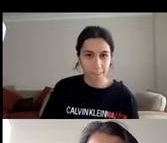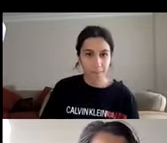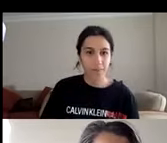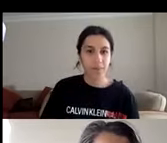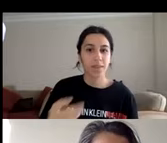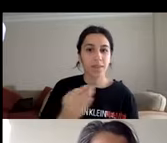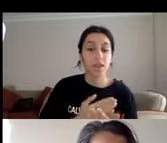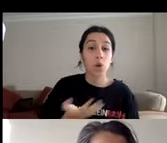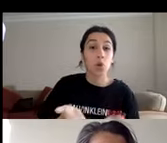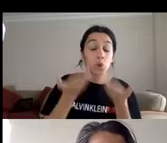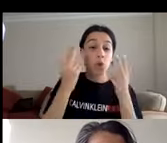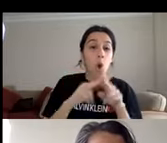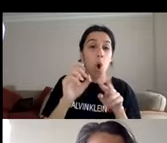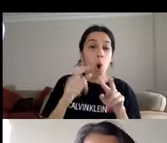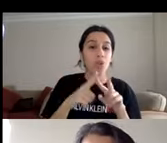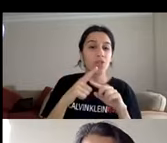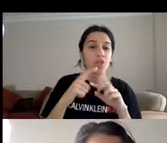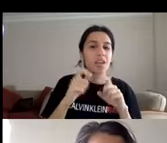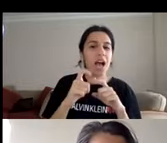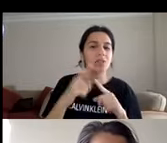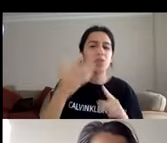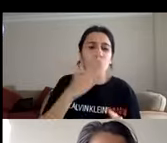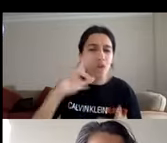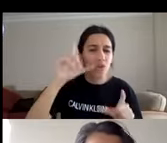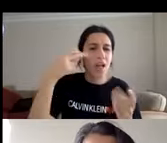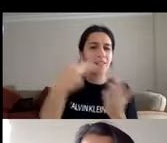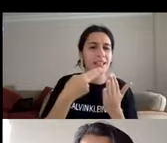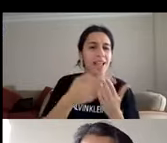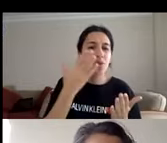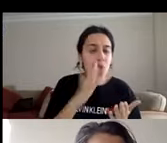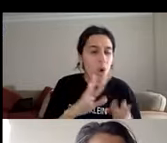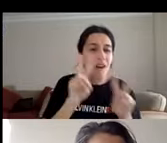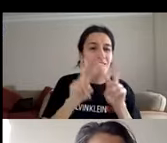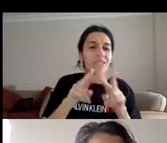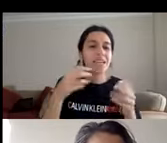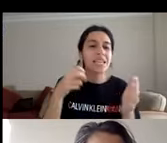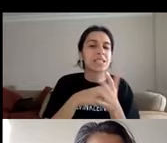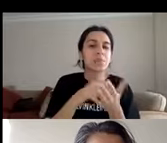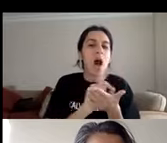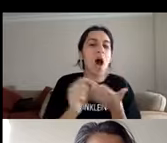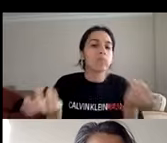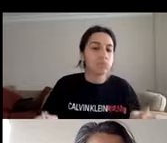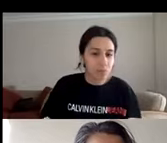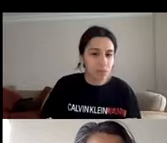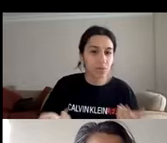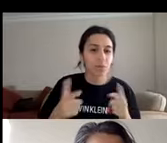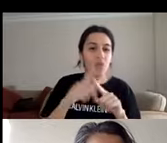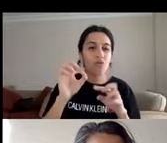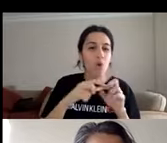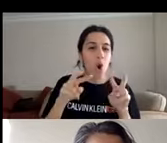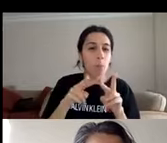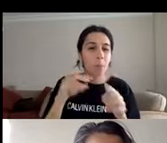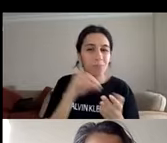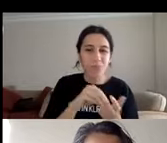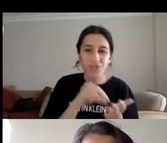yüksek kontrastta sunulmuyor. Fotoğrafların etiketleri yok. Linklerin isimleri verilmemiş. İşte formlardaki bilgi giriş